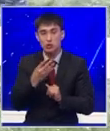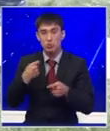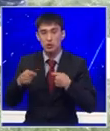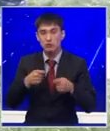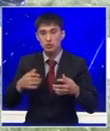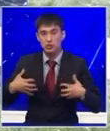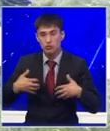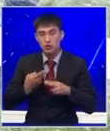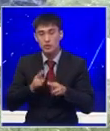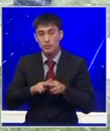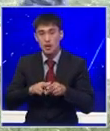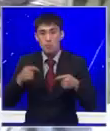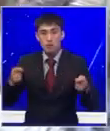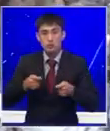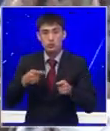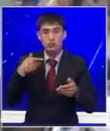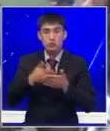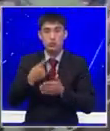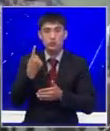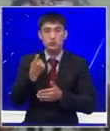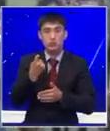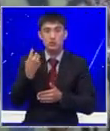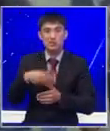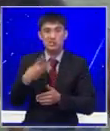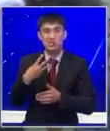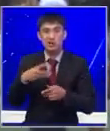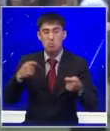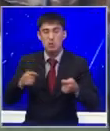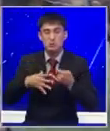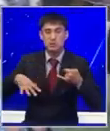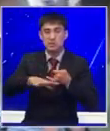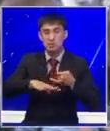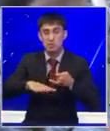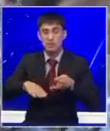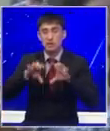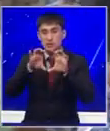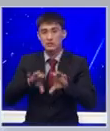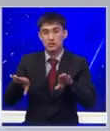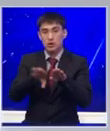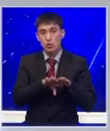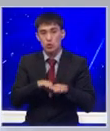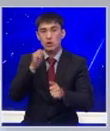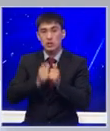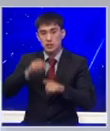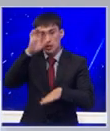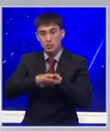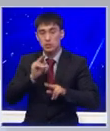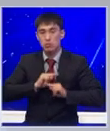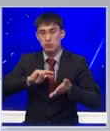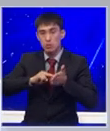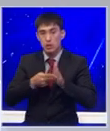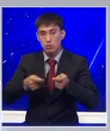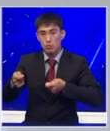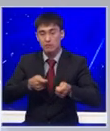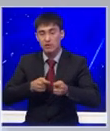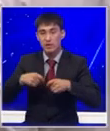продовольственных животных пасутся на 133 пастбищах в соответствии с законом О пастбищах каждый районный Акимат работает над планом